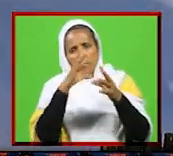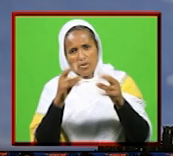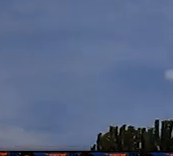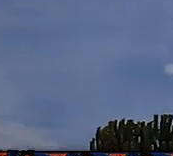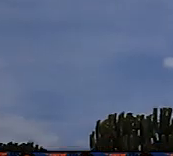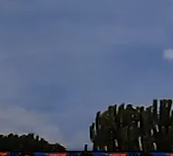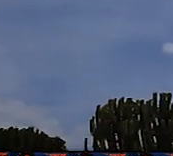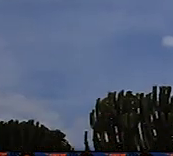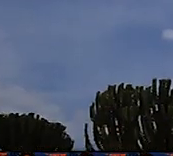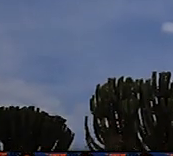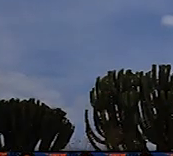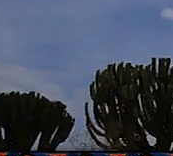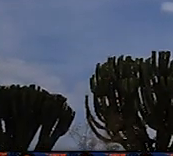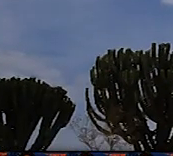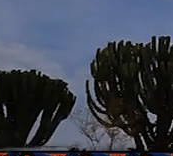ይገኛል።